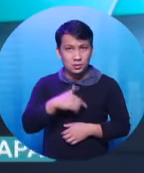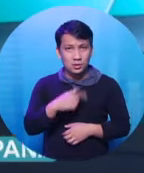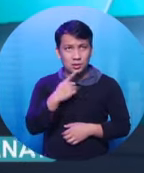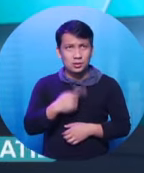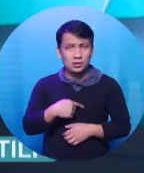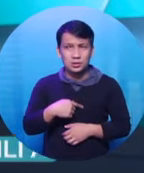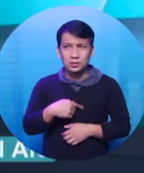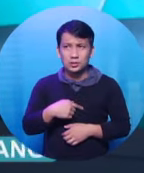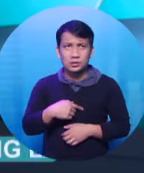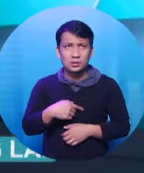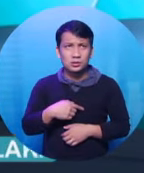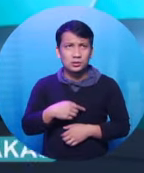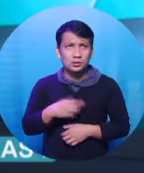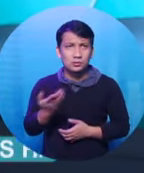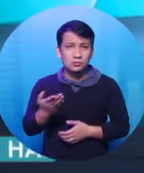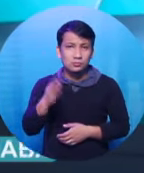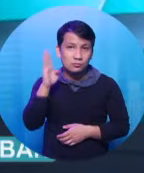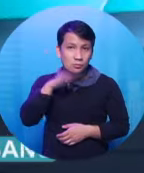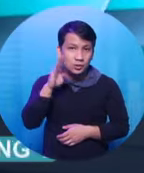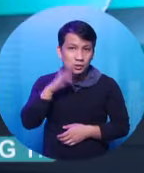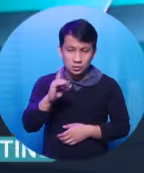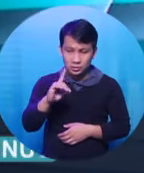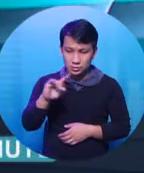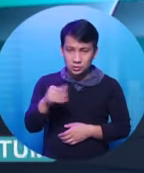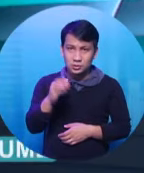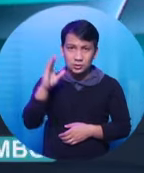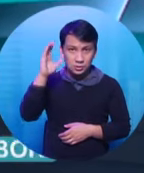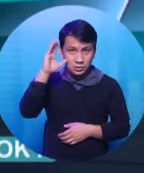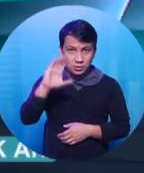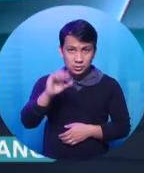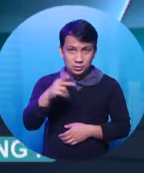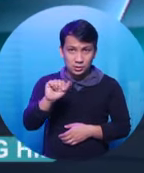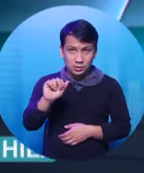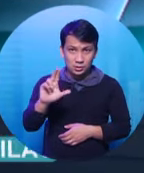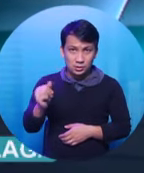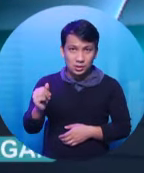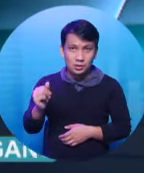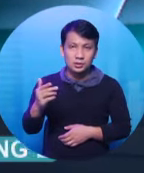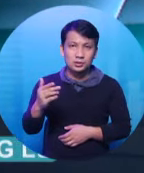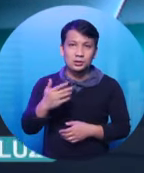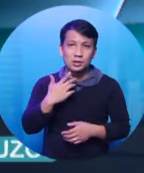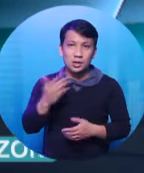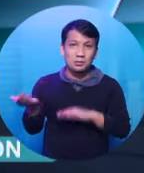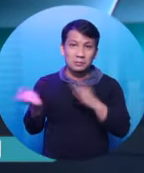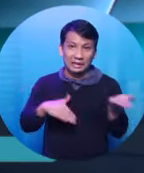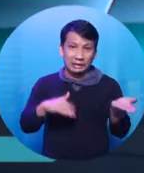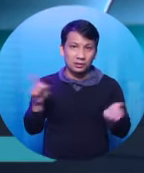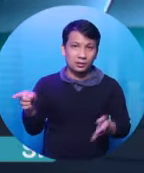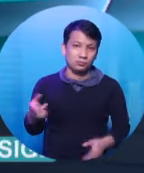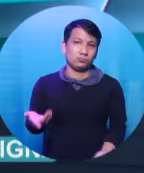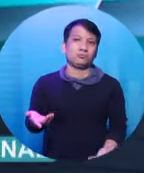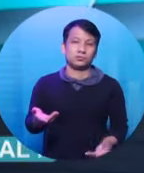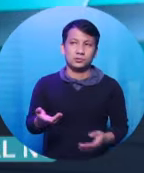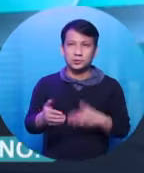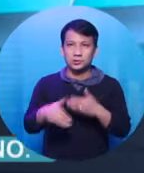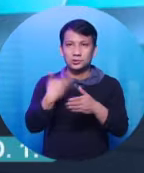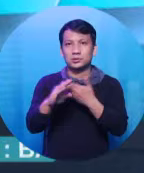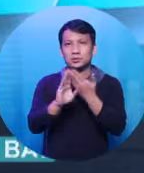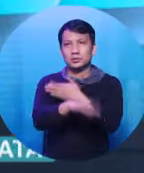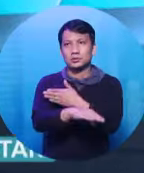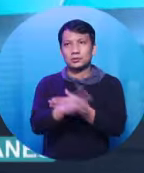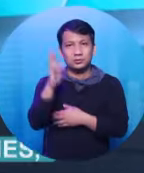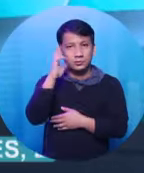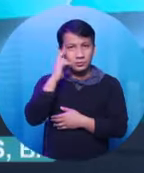ni DJ Chacha na pinagkalat sa social media na rest in peace na siya. Oo, sa pagbabalik niya